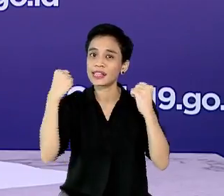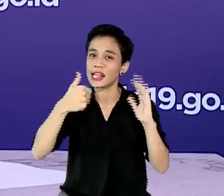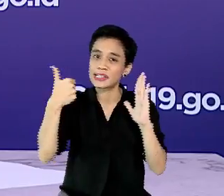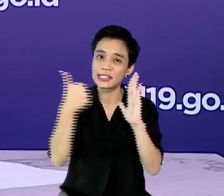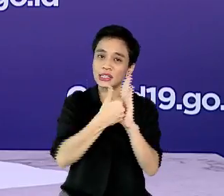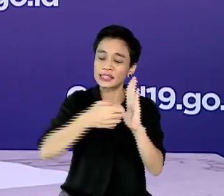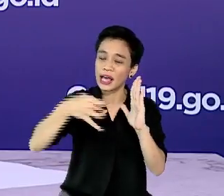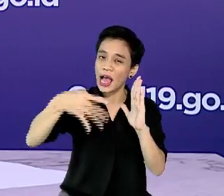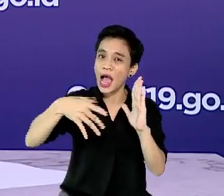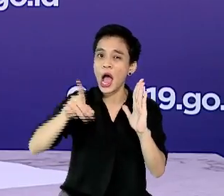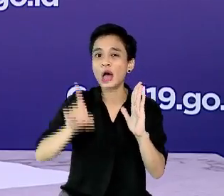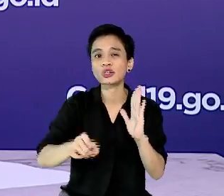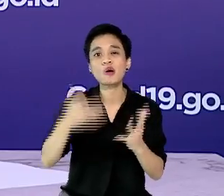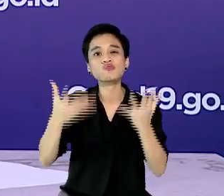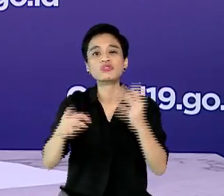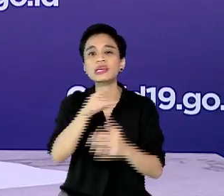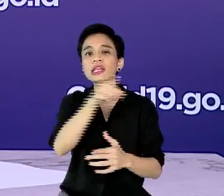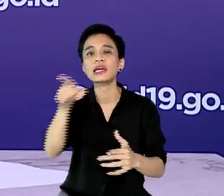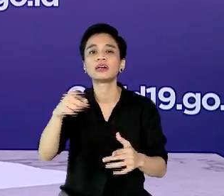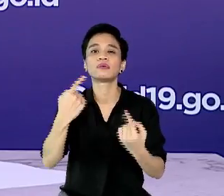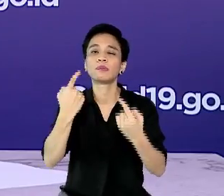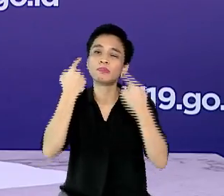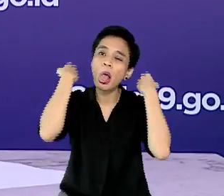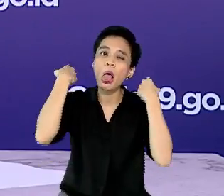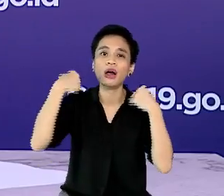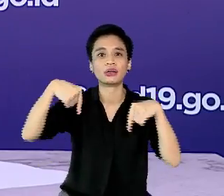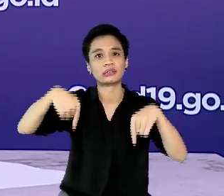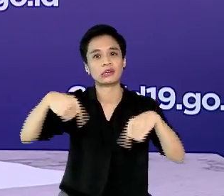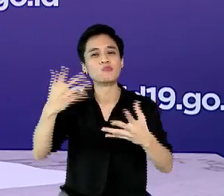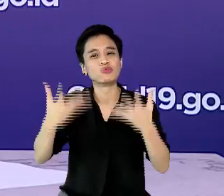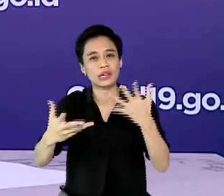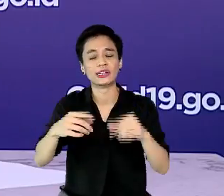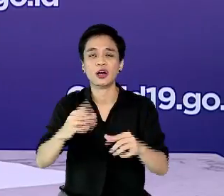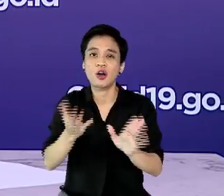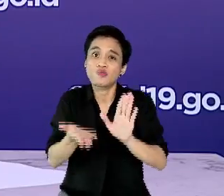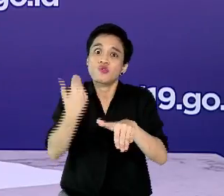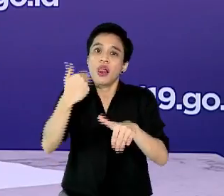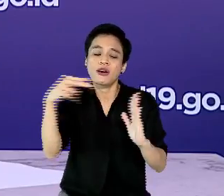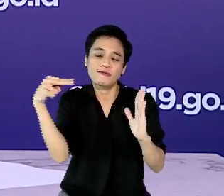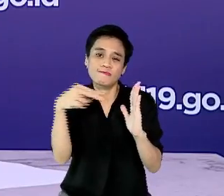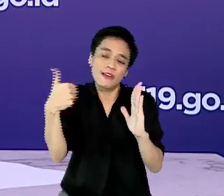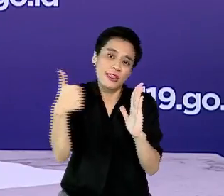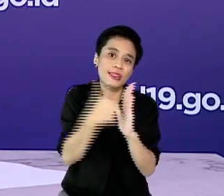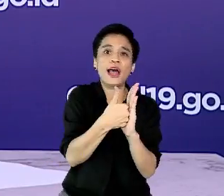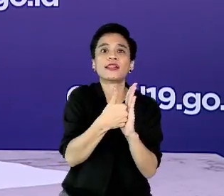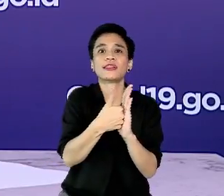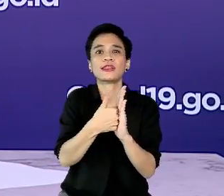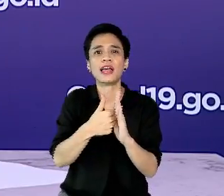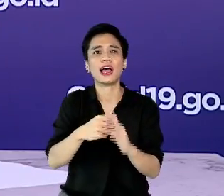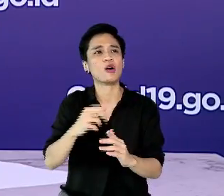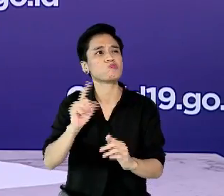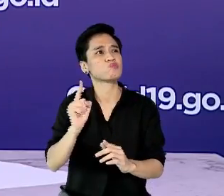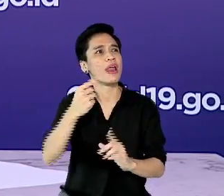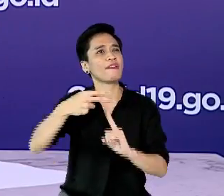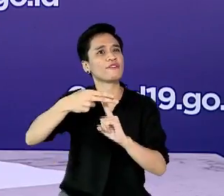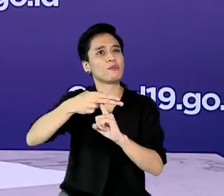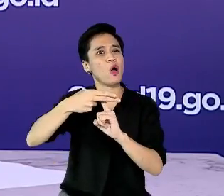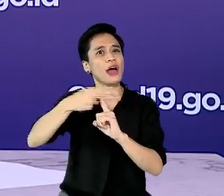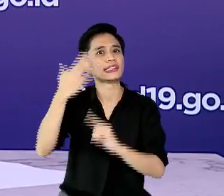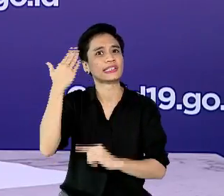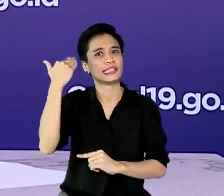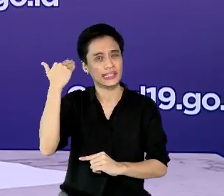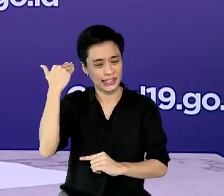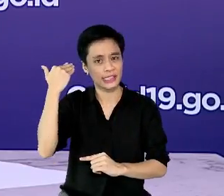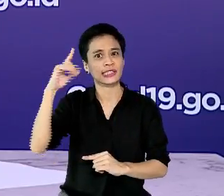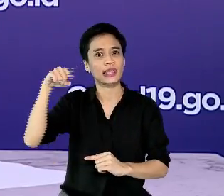yang mungkin saja sudah mulai lengah beberapa minggu ini. Adanya penurunan kasus yang kita rasakan sejak bulan Februari tidak